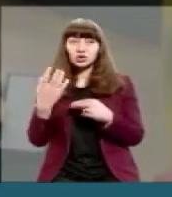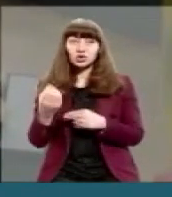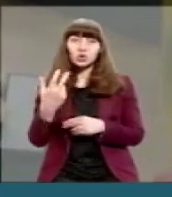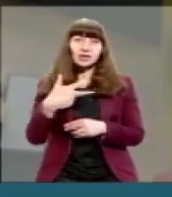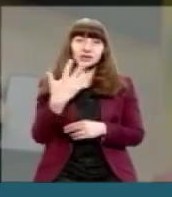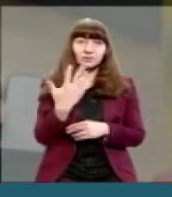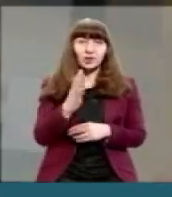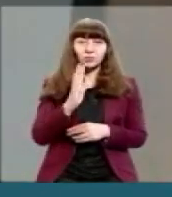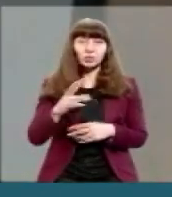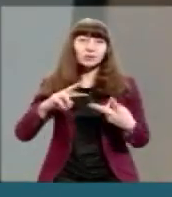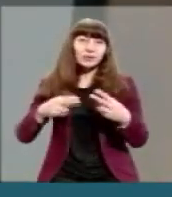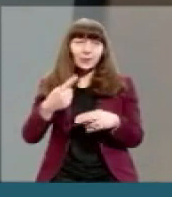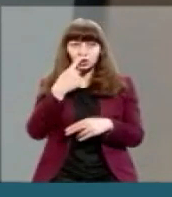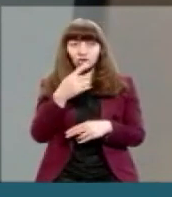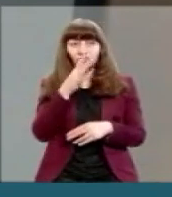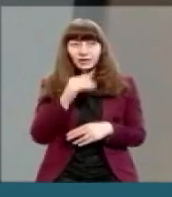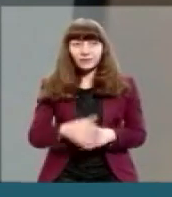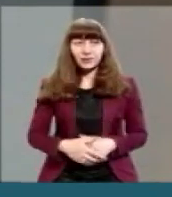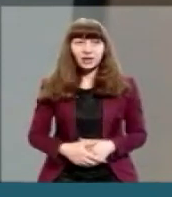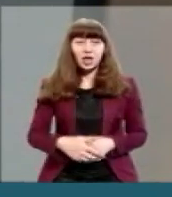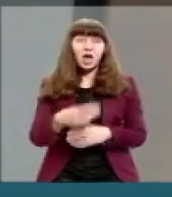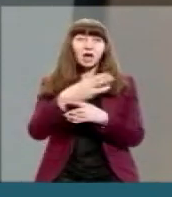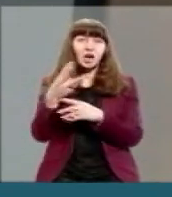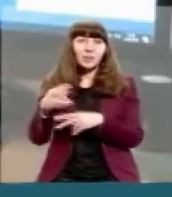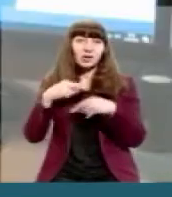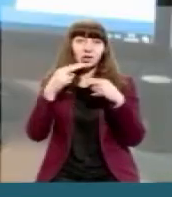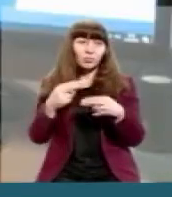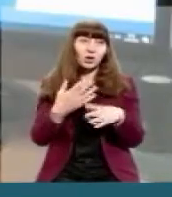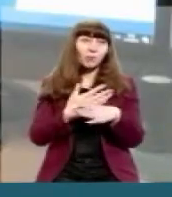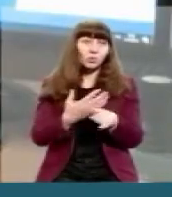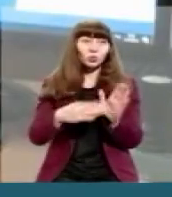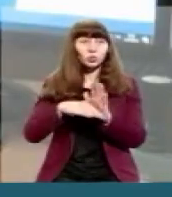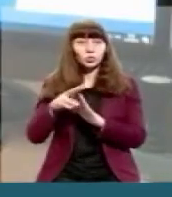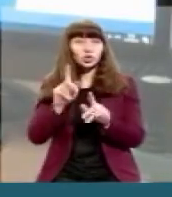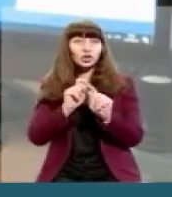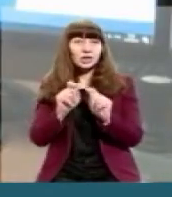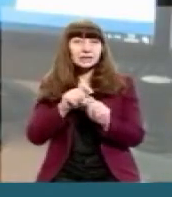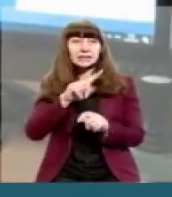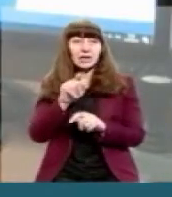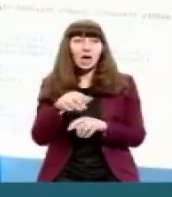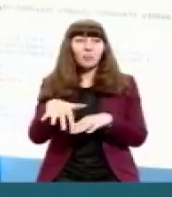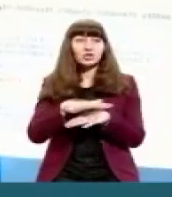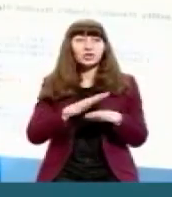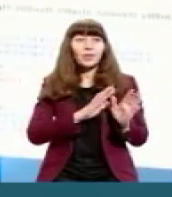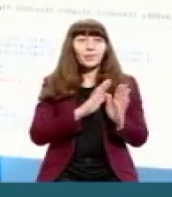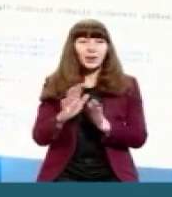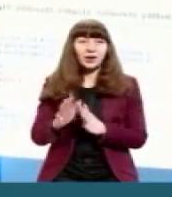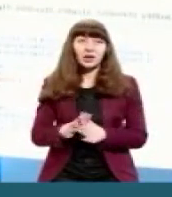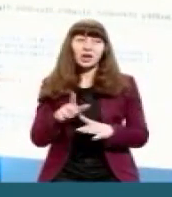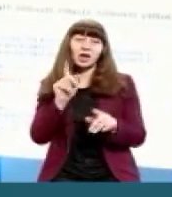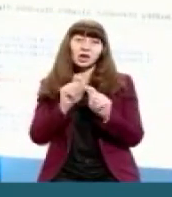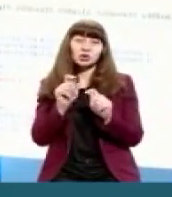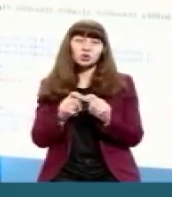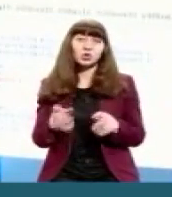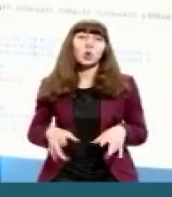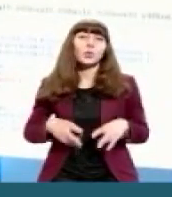35 видеокамер будет заменено в ближайшее время. Камеры видеонаблюдения способствуют улучшению контроля за общественным порядком, фиксации преступлений